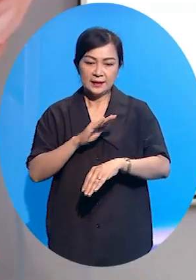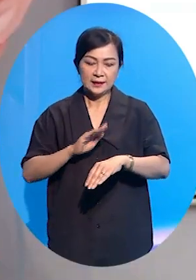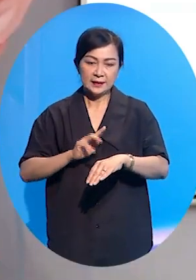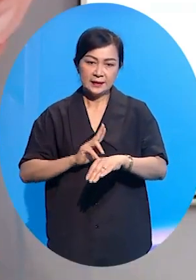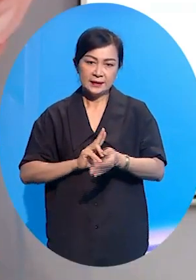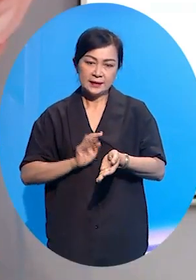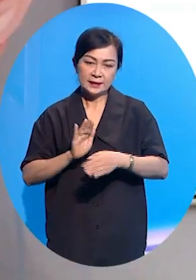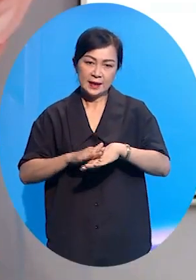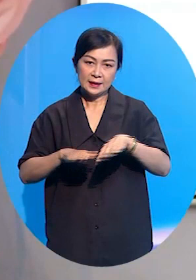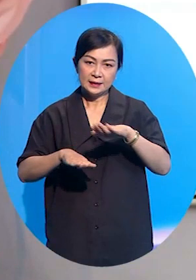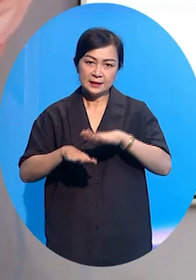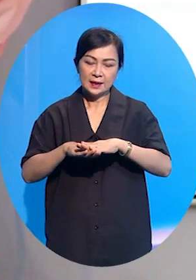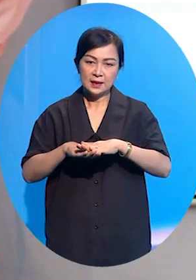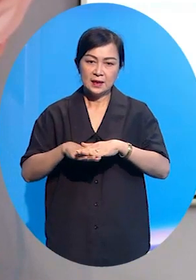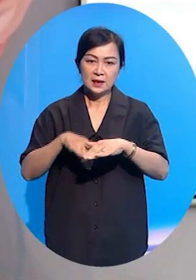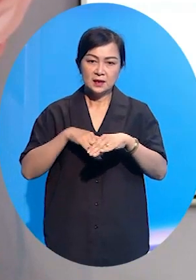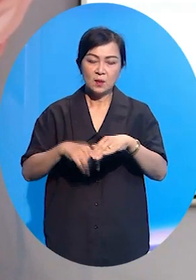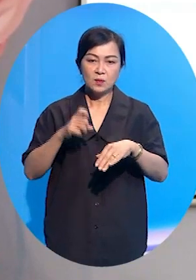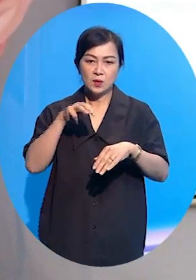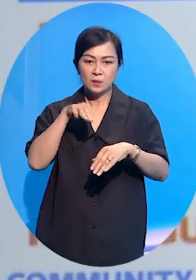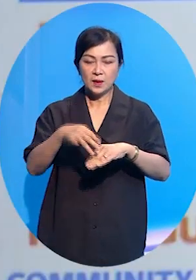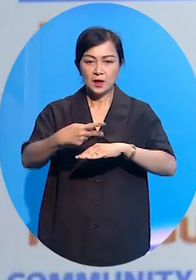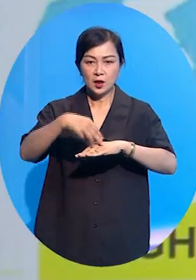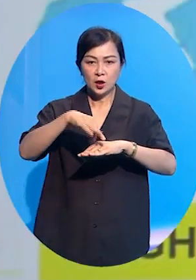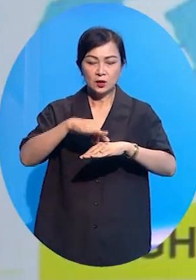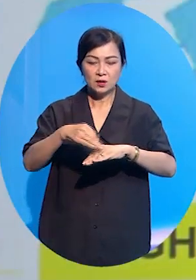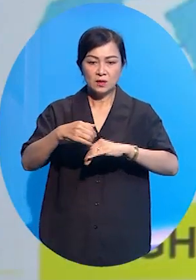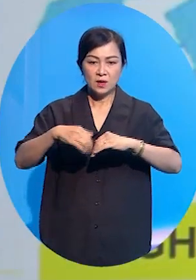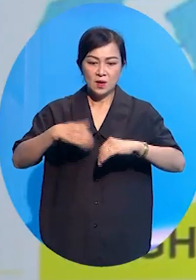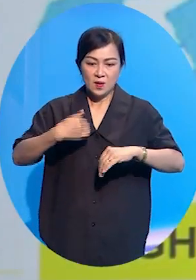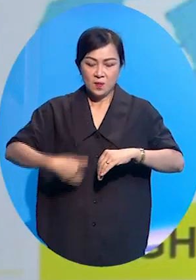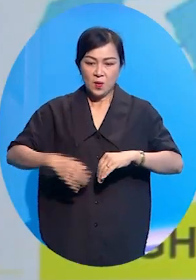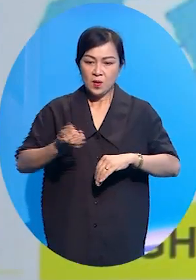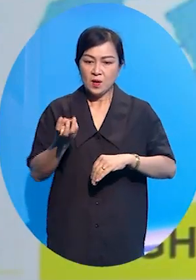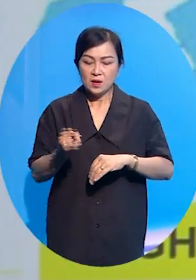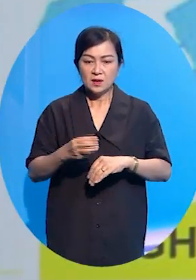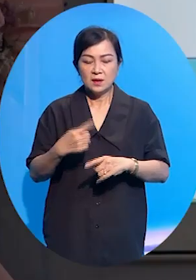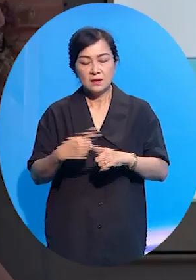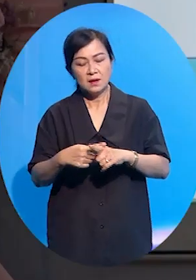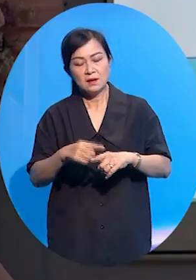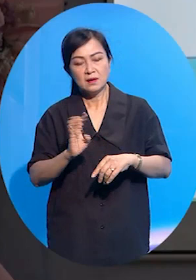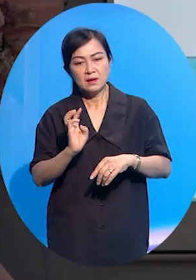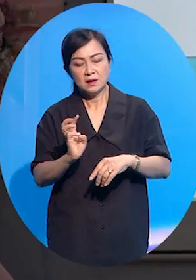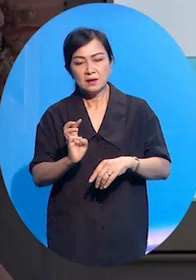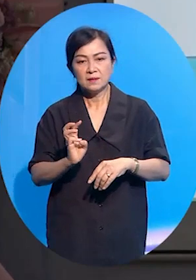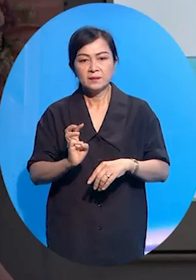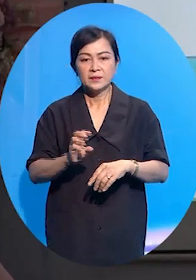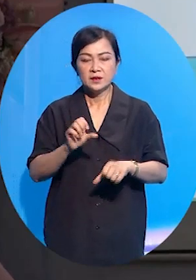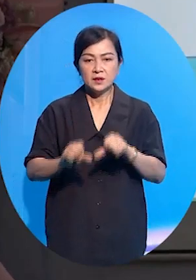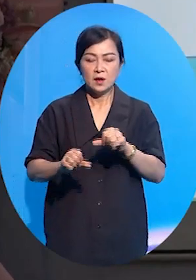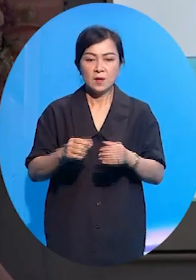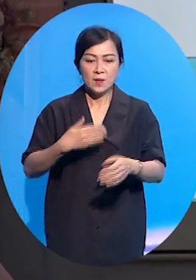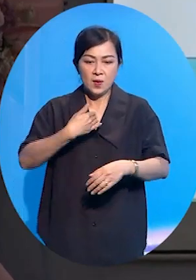phình và đặt cố định trong lòng động mạch. Đây là kỹ thuật ít xâm lấn nên làm giảm tỷ lệ tử vong, các biến chứng thấp hơn so với phẫu thuật